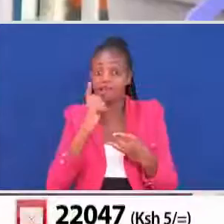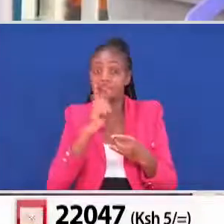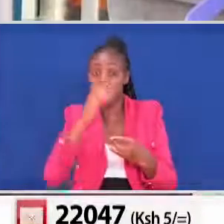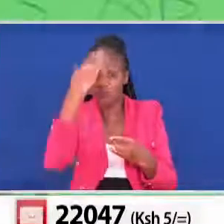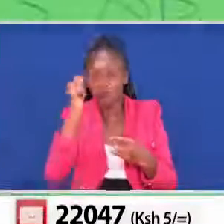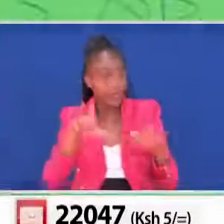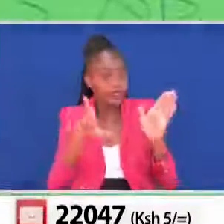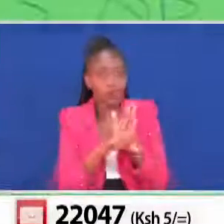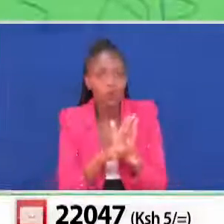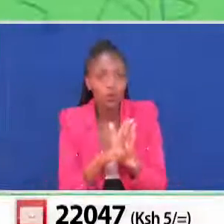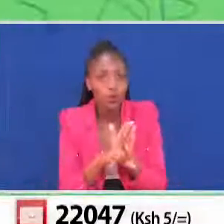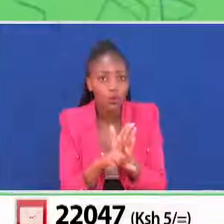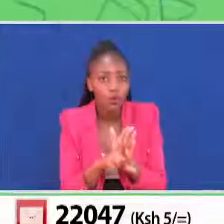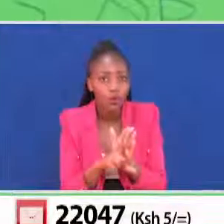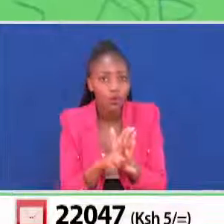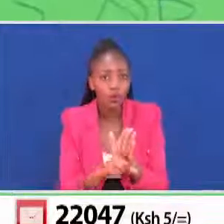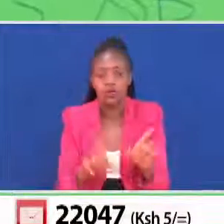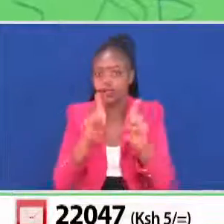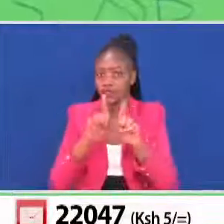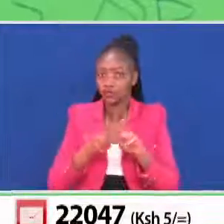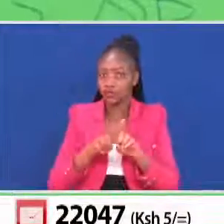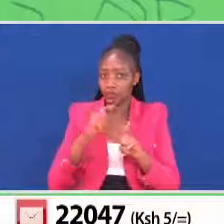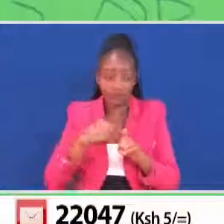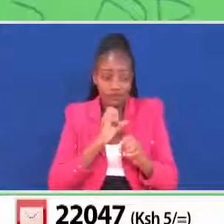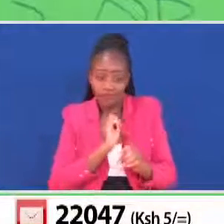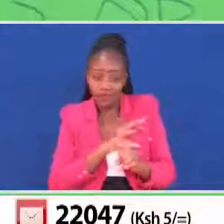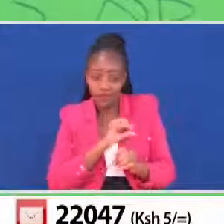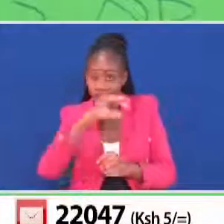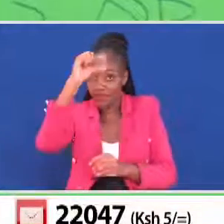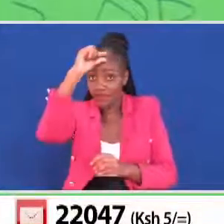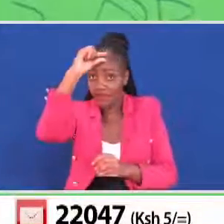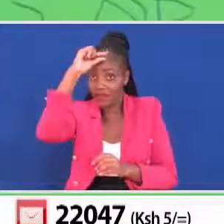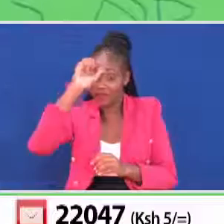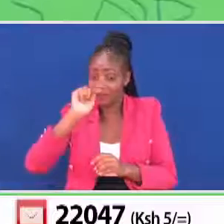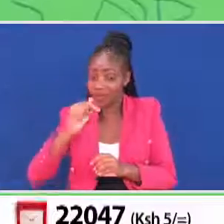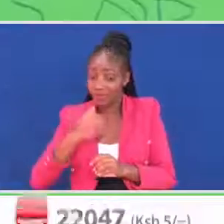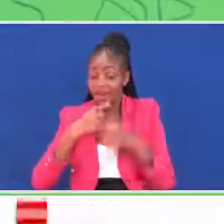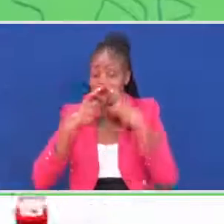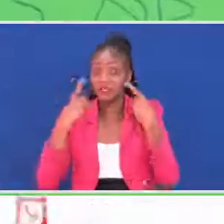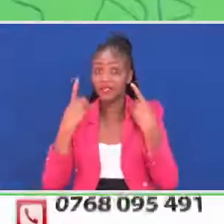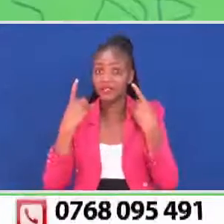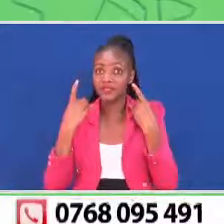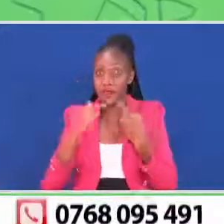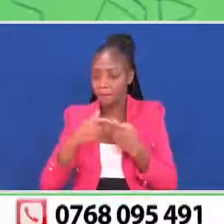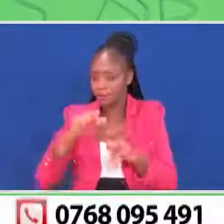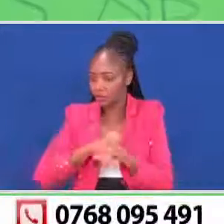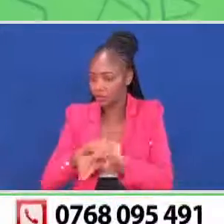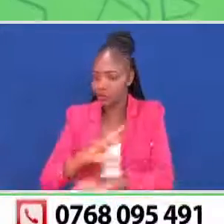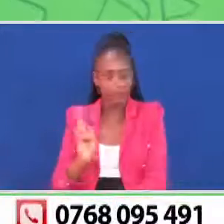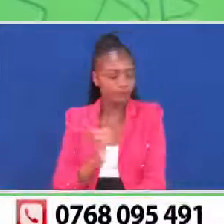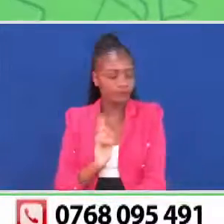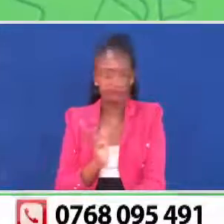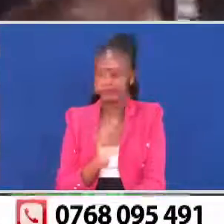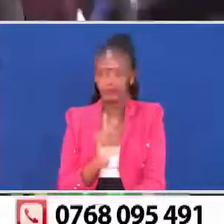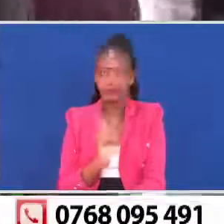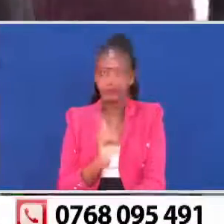sheria. Sabi ya gava ni sishikwe. Wamesema tuvae. Otherwise, kama si gava, misiezi ba. Kitu ni